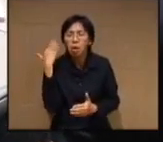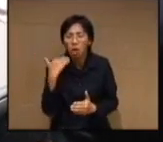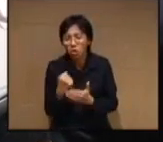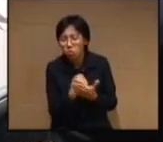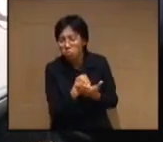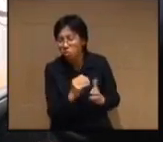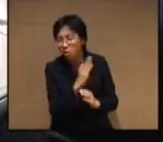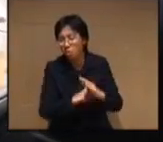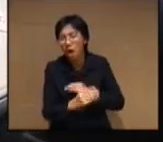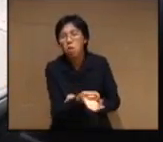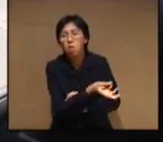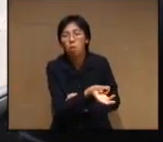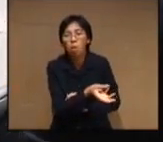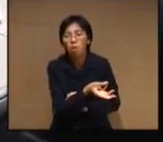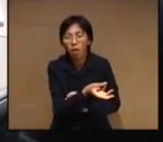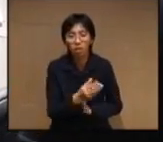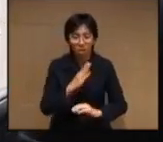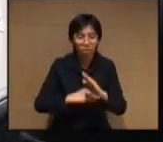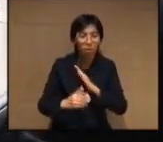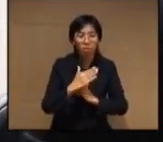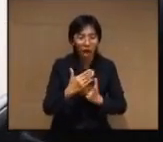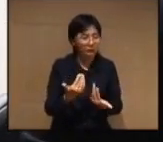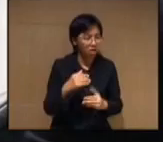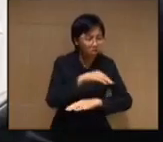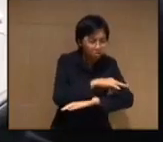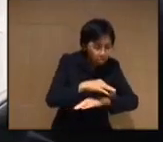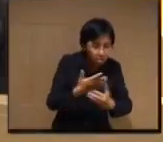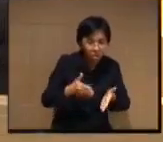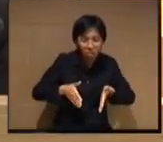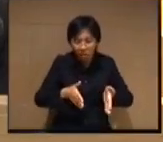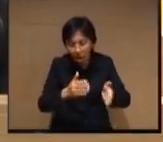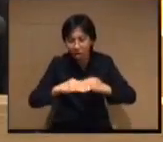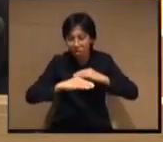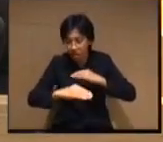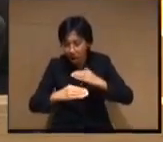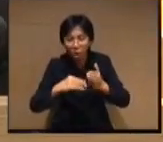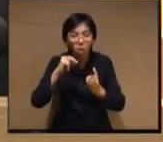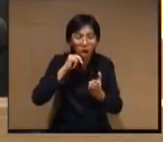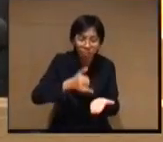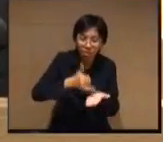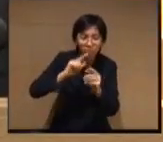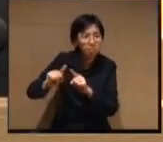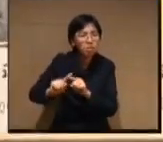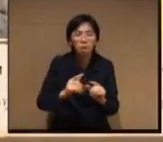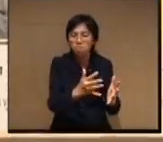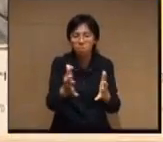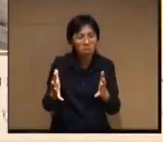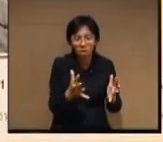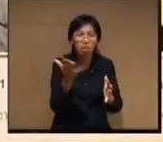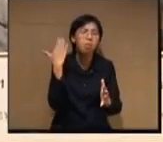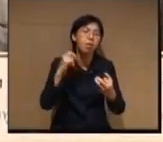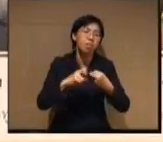ที่ผ่านมาส่นหนกเป็เพรว เราไม่มีอาริยตätterสถาปัั ว่ส่งใความสะดวกให้เขาออกมาใช้ชีวตอกมาเรี้สื อมาทำงาน